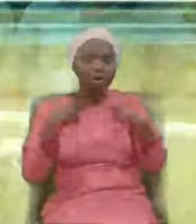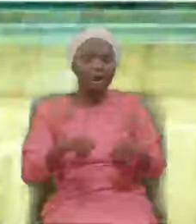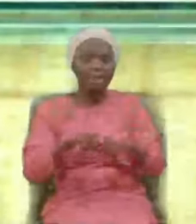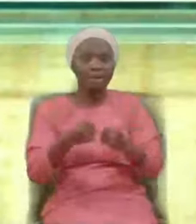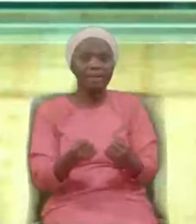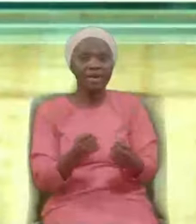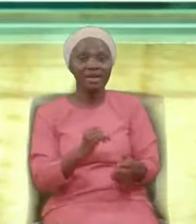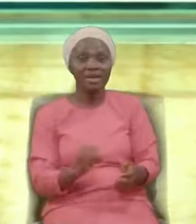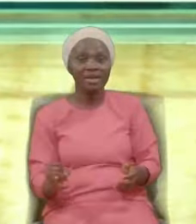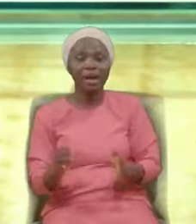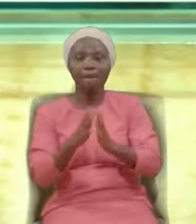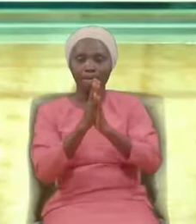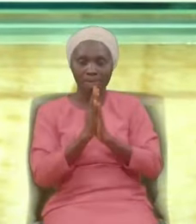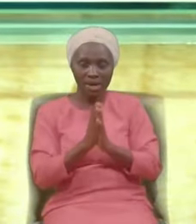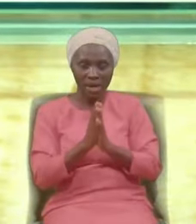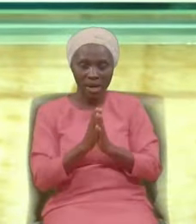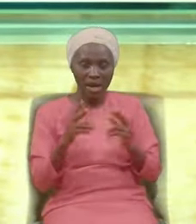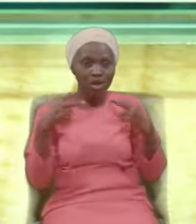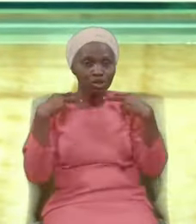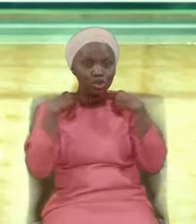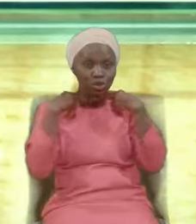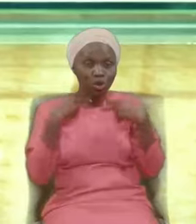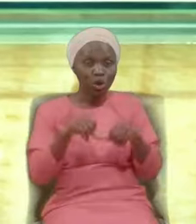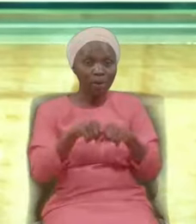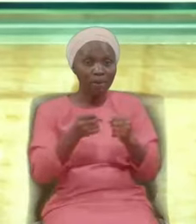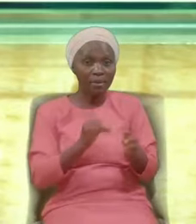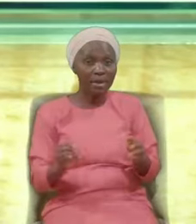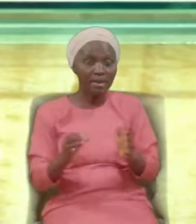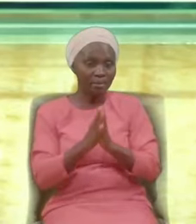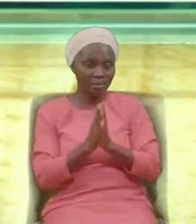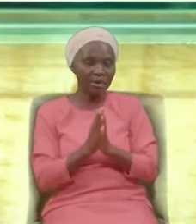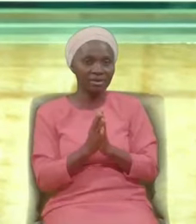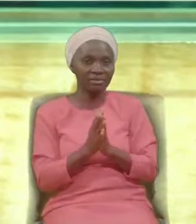La prière qui brise le joug. La prière qui brise le joug.